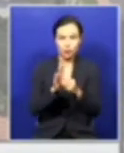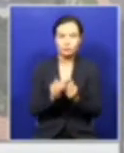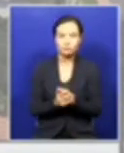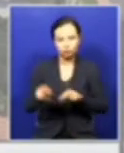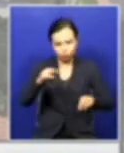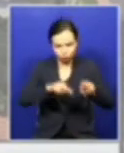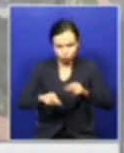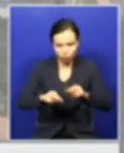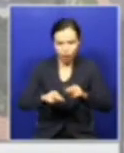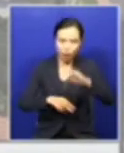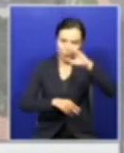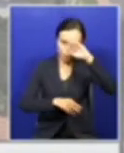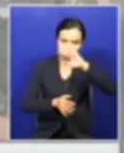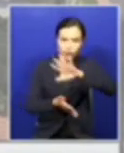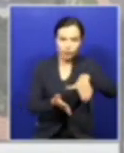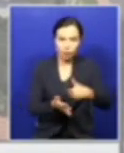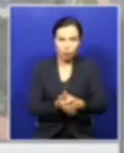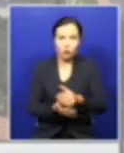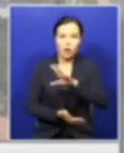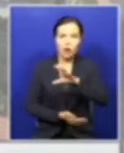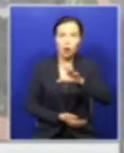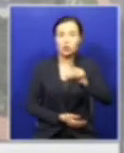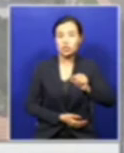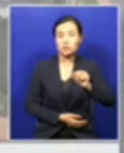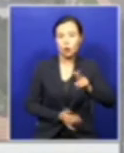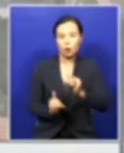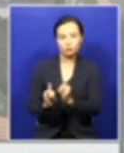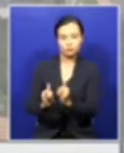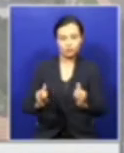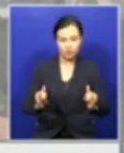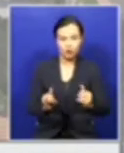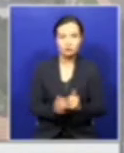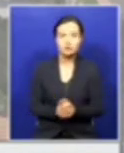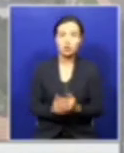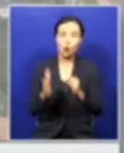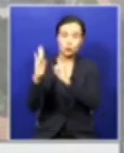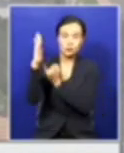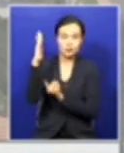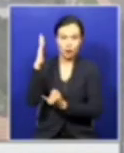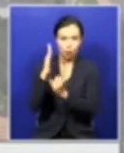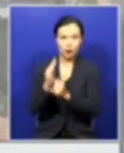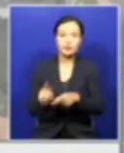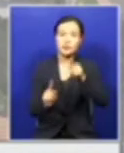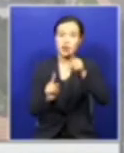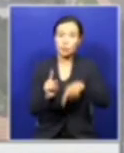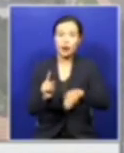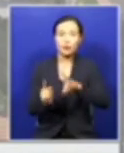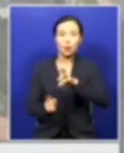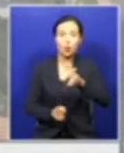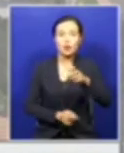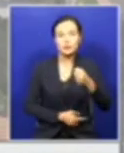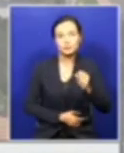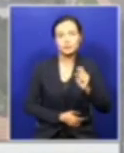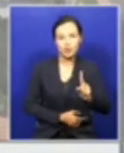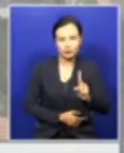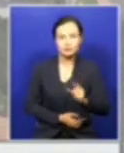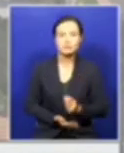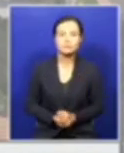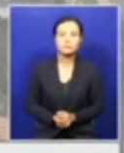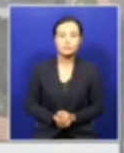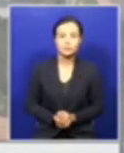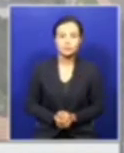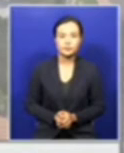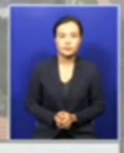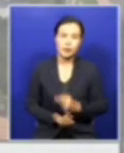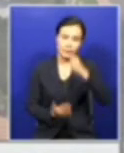ป่วยได้522เตียงและเตียงสนามต่างจังหวัดอีก 1,611 เตียงประเ